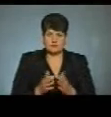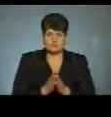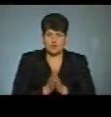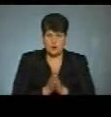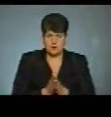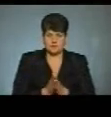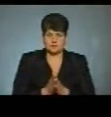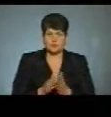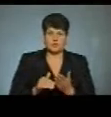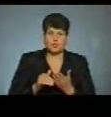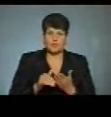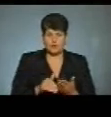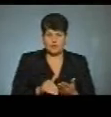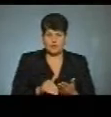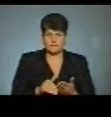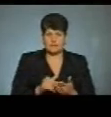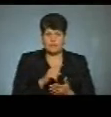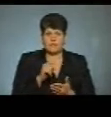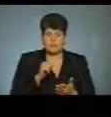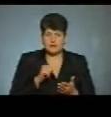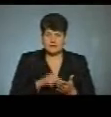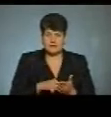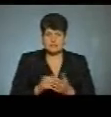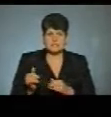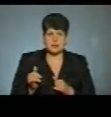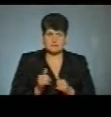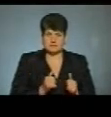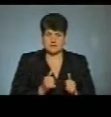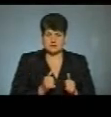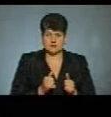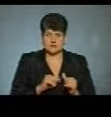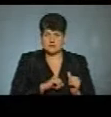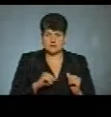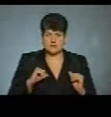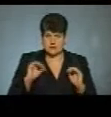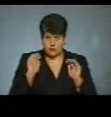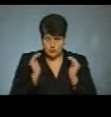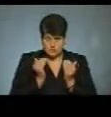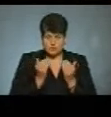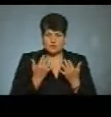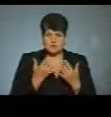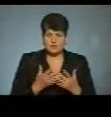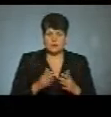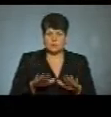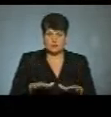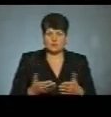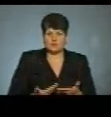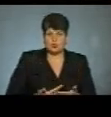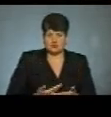проханням допомоги в питанні забезпечення самоізоляції, оскільки по місту